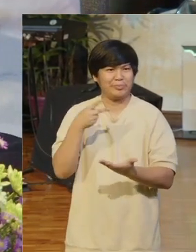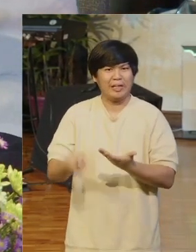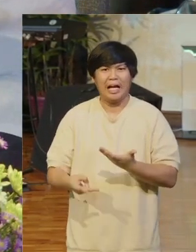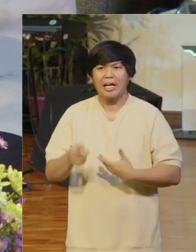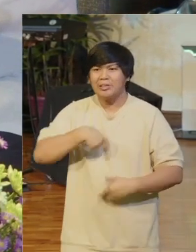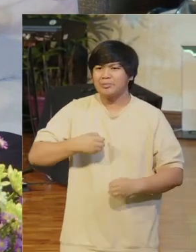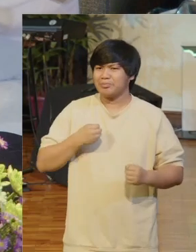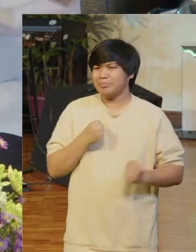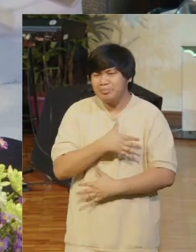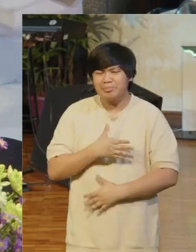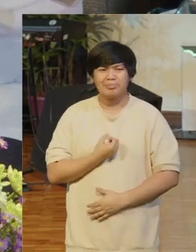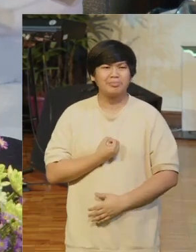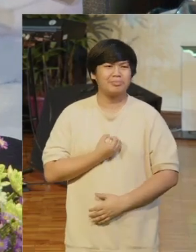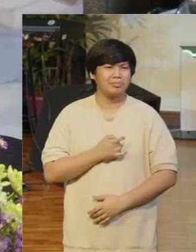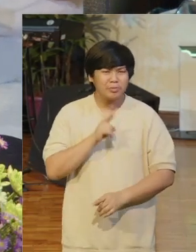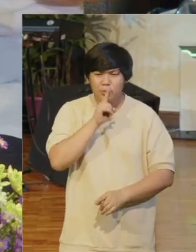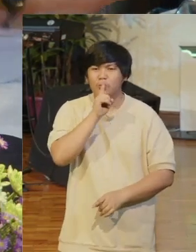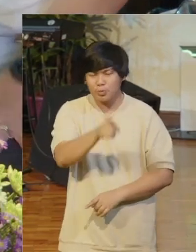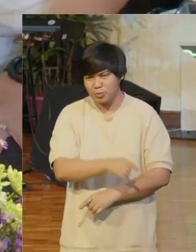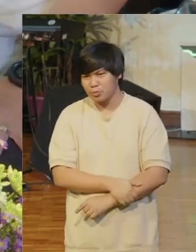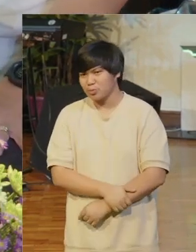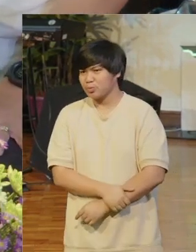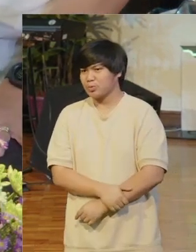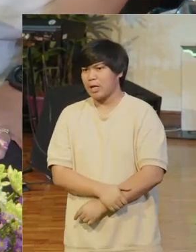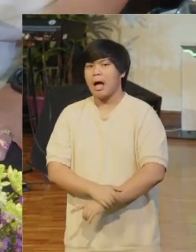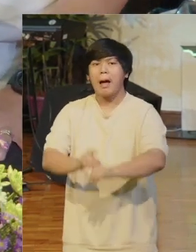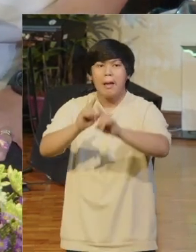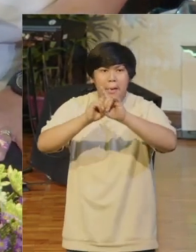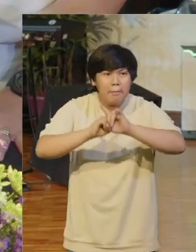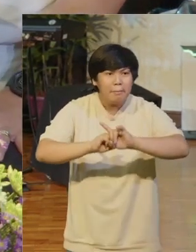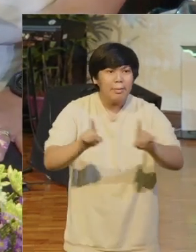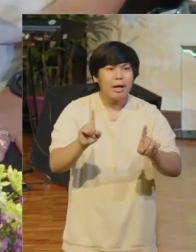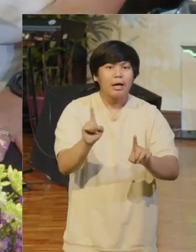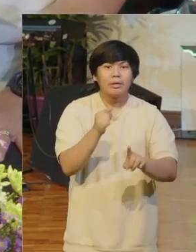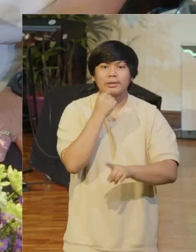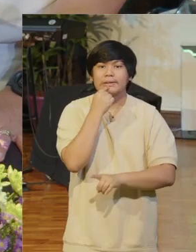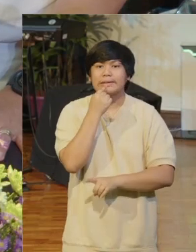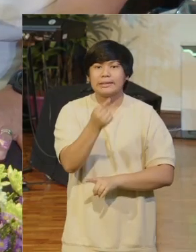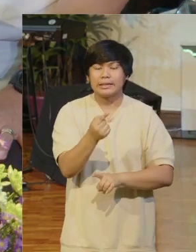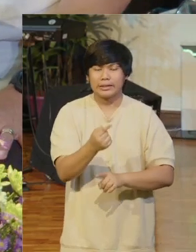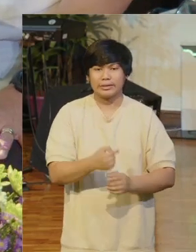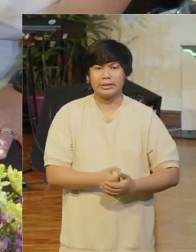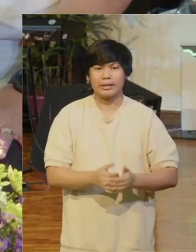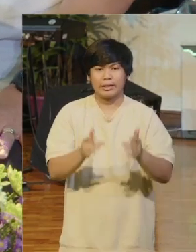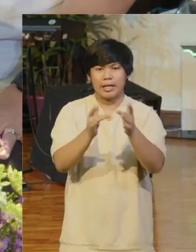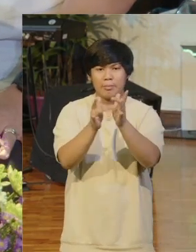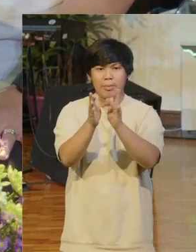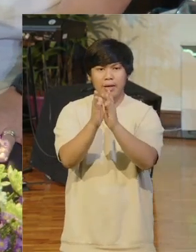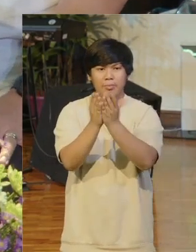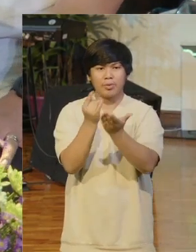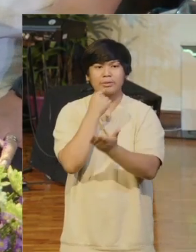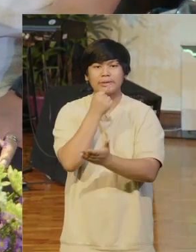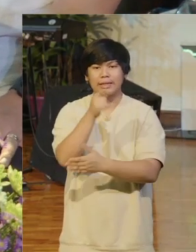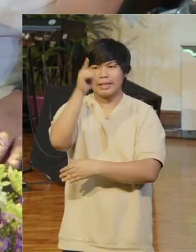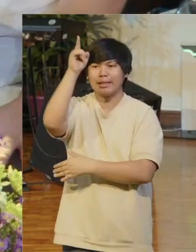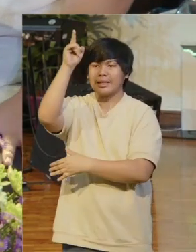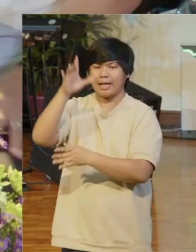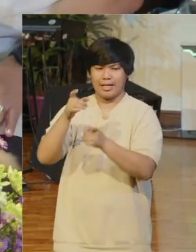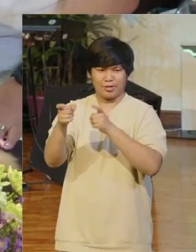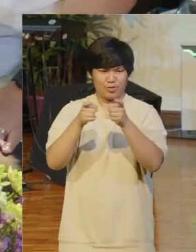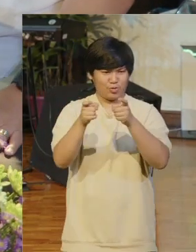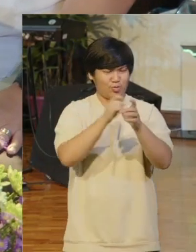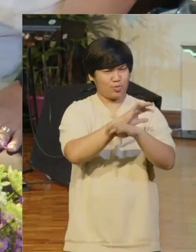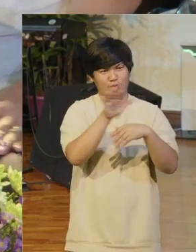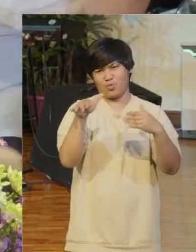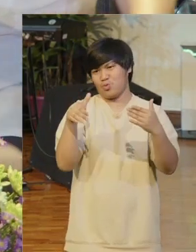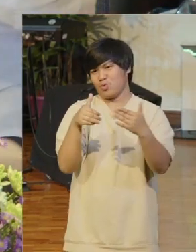nakakabagbag damdamin, kumbaga. No? Pero anong sinasabi nitong katotohanan ito? Pinaghaharian niya ang lahat ng mga bagay sa ating